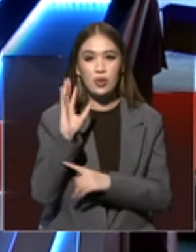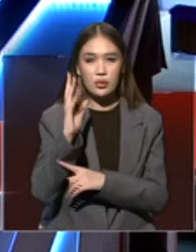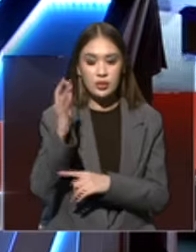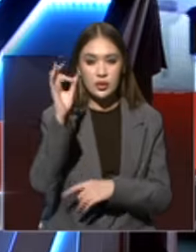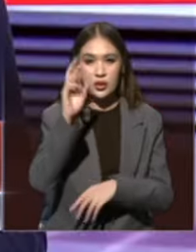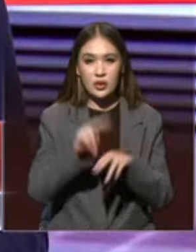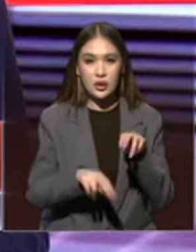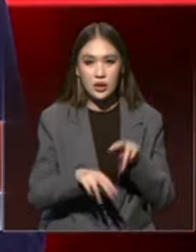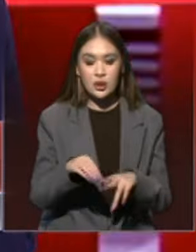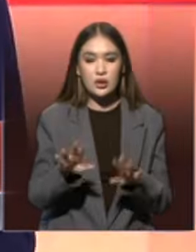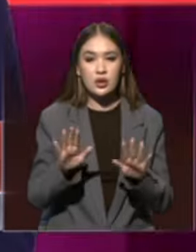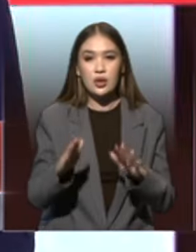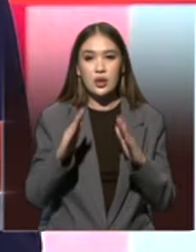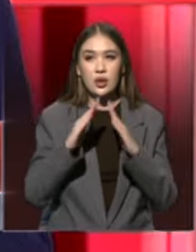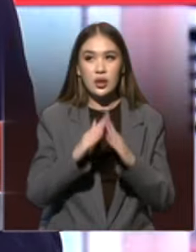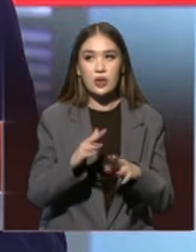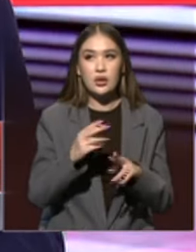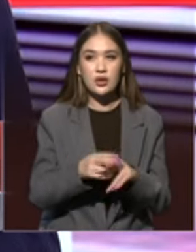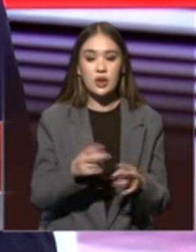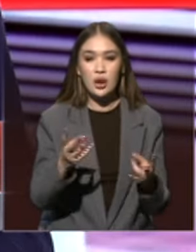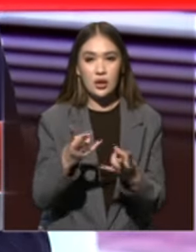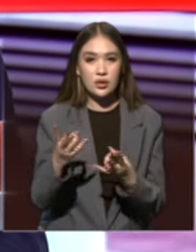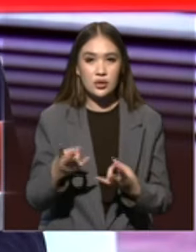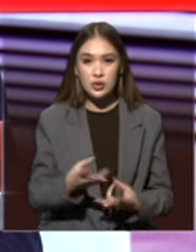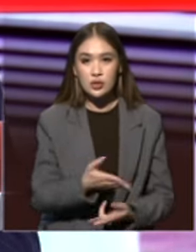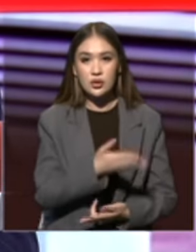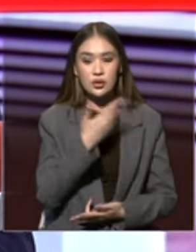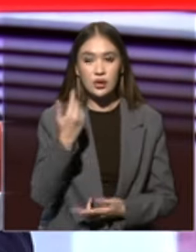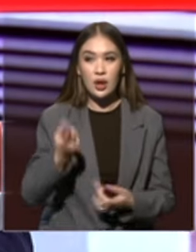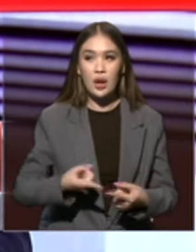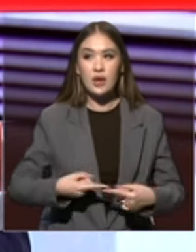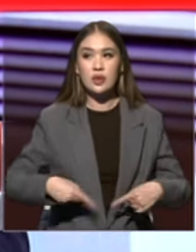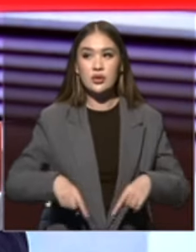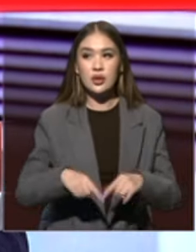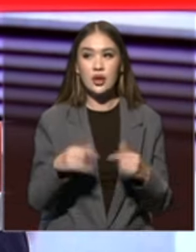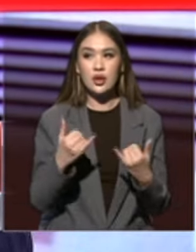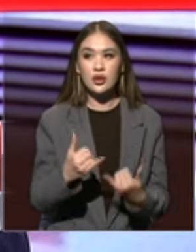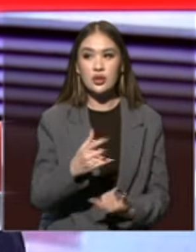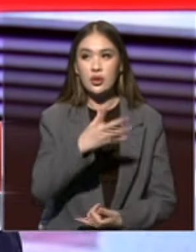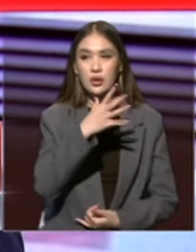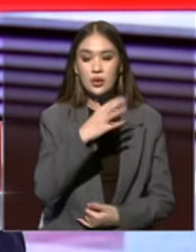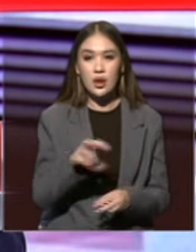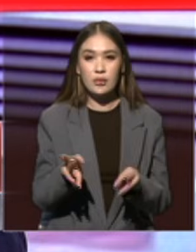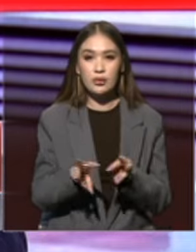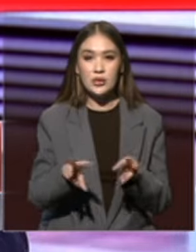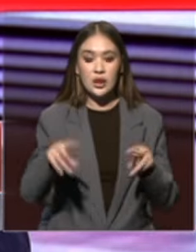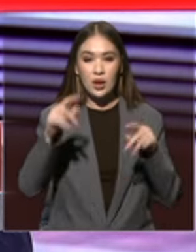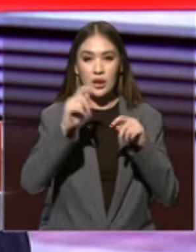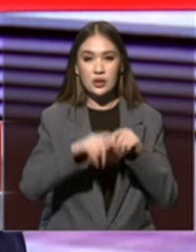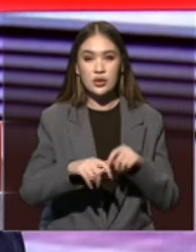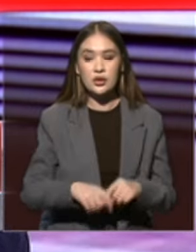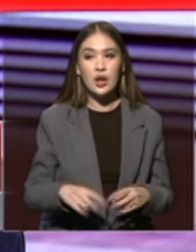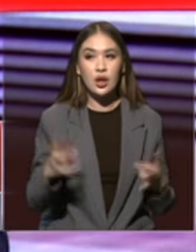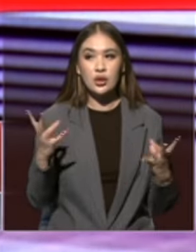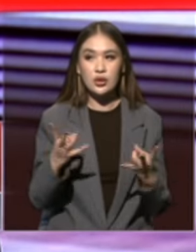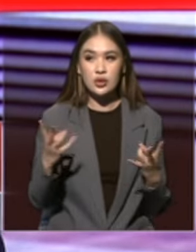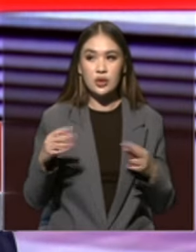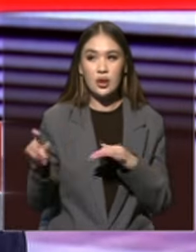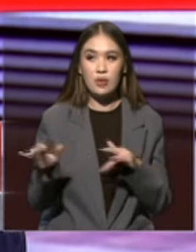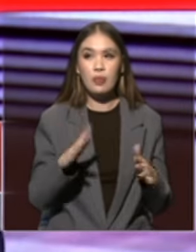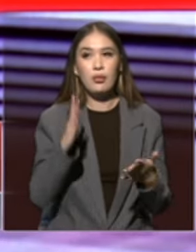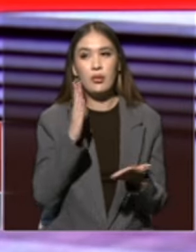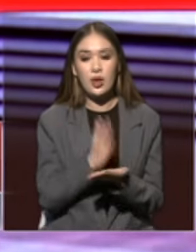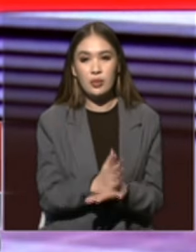қана тұрғын үй, басқа қажетті инфрақұрылым жоқ. Соның аясында қазіргі уақытта министрлік соны қадағалап отыр. Қажетті инфрақұрылым бар ма,